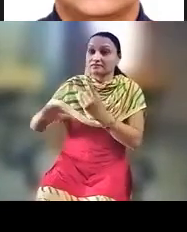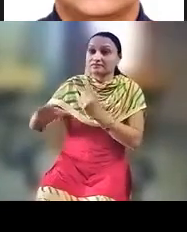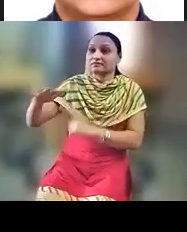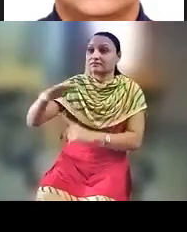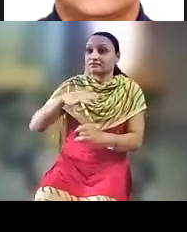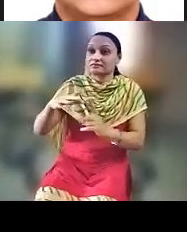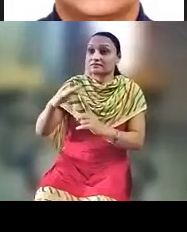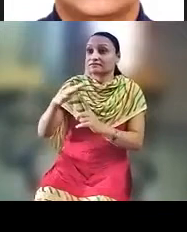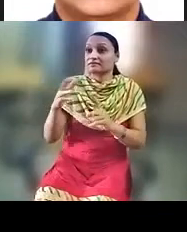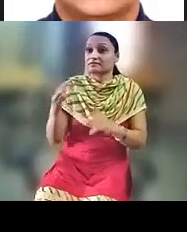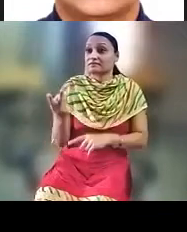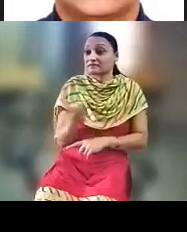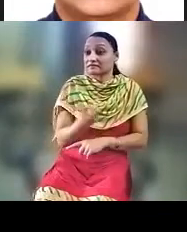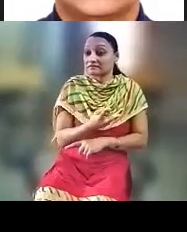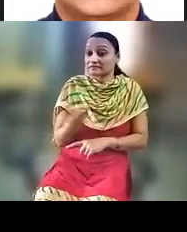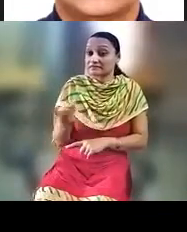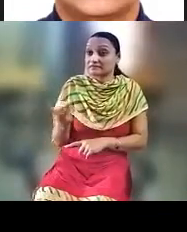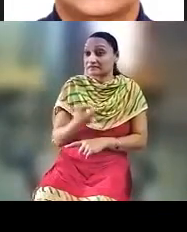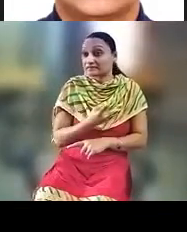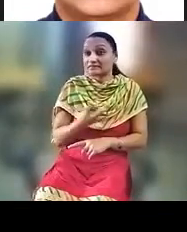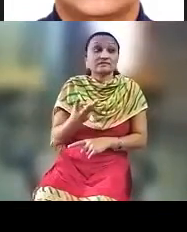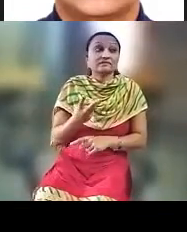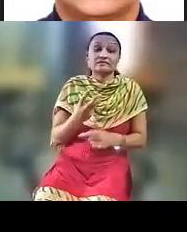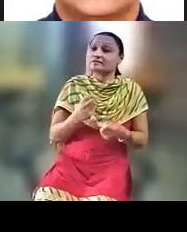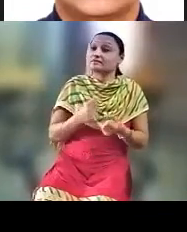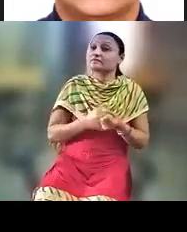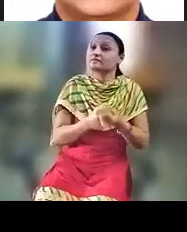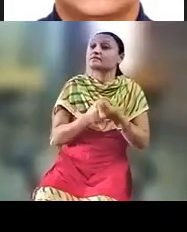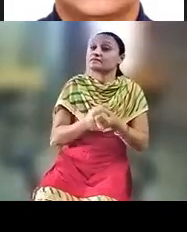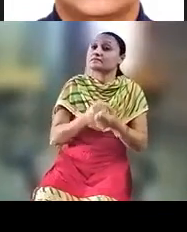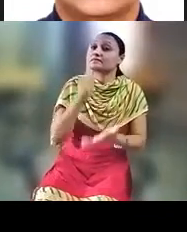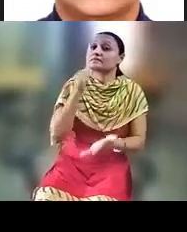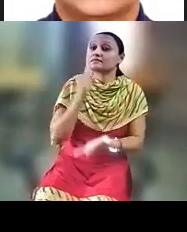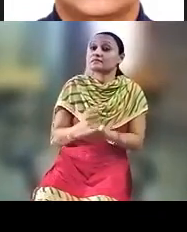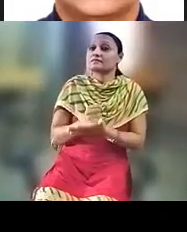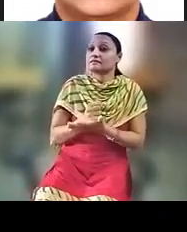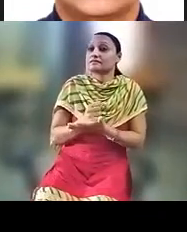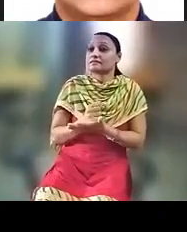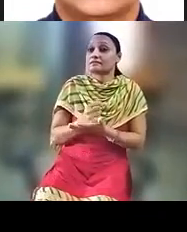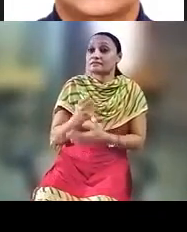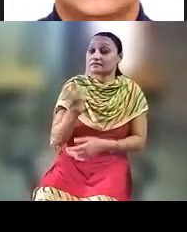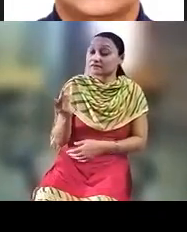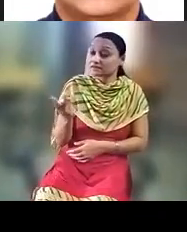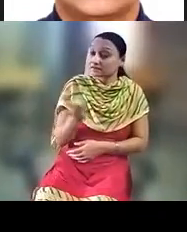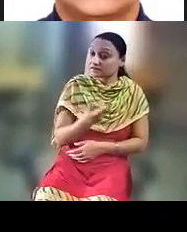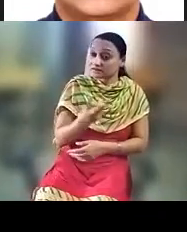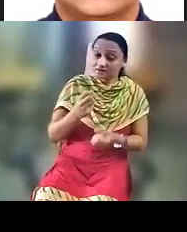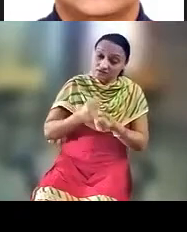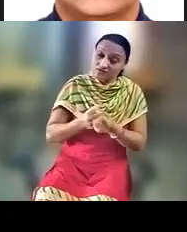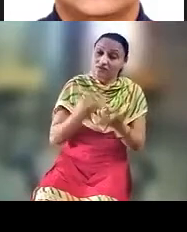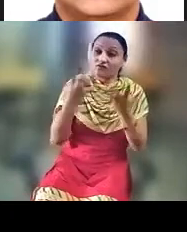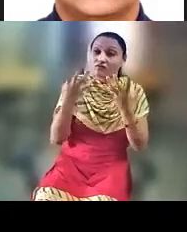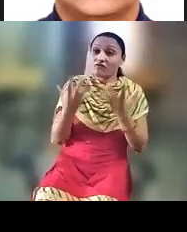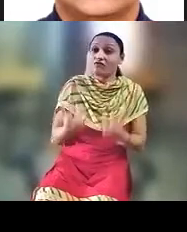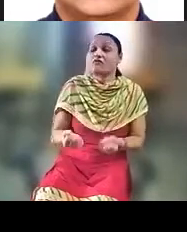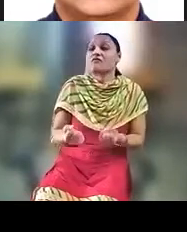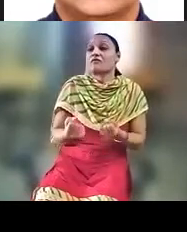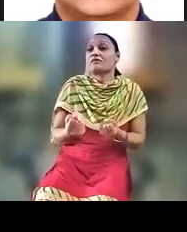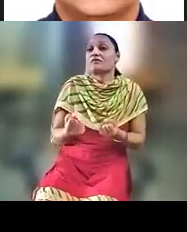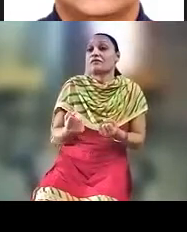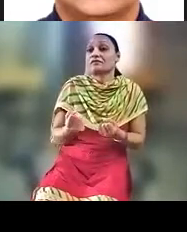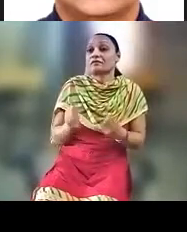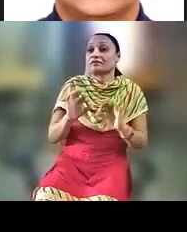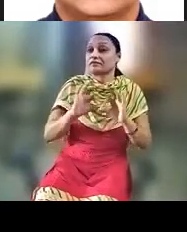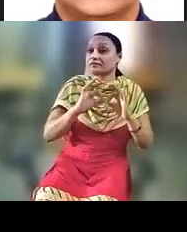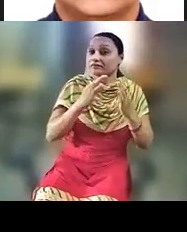well-being हम सिर्फ एक जगह पे फोकस करके नहीं ensure कर सकते, उनको सब तरफ से सपोर्ट चाहिए। और ये फैमिली और